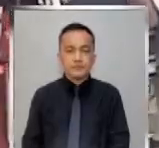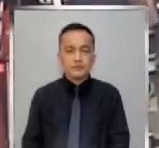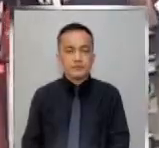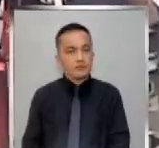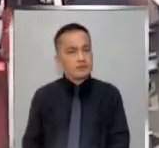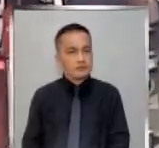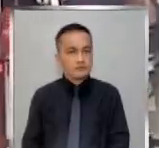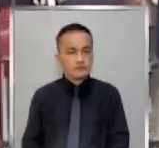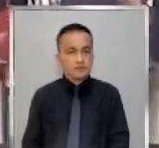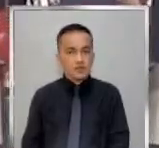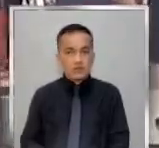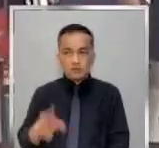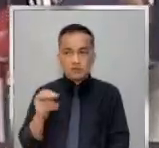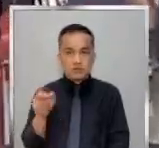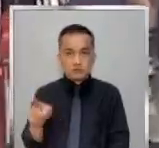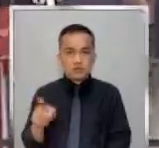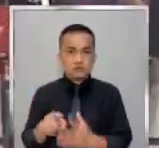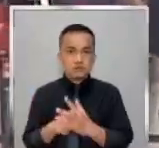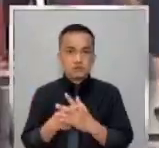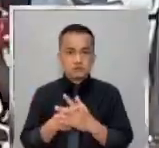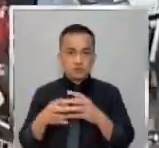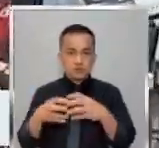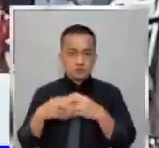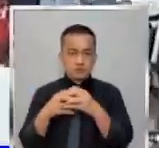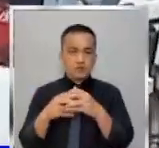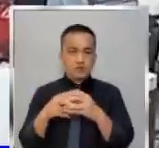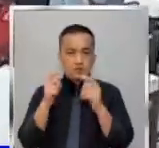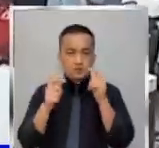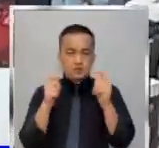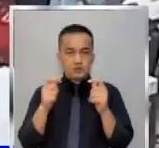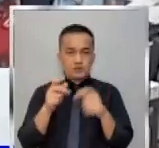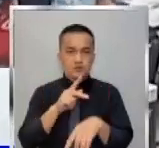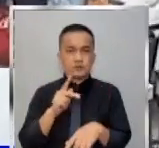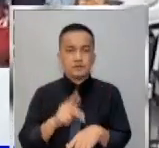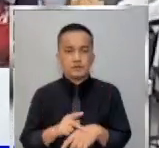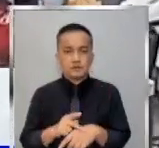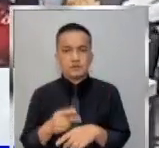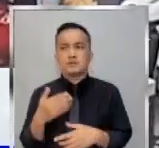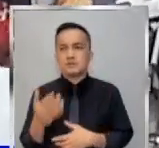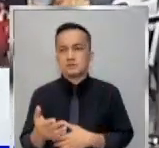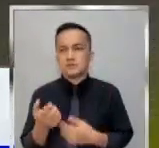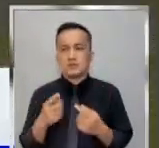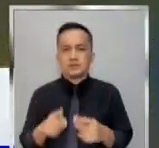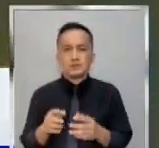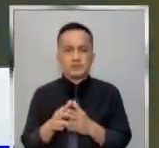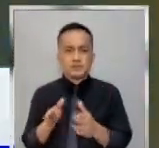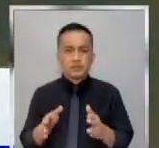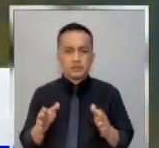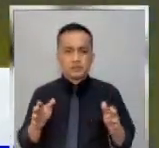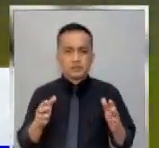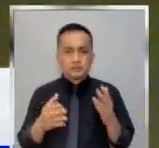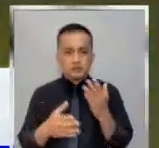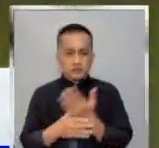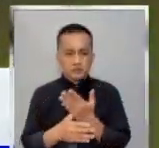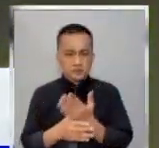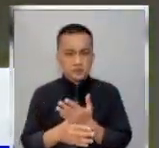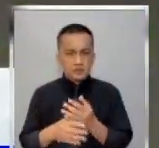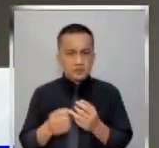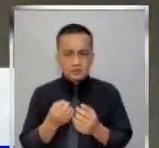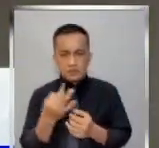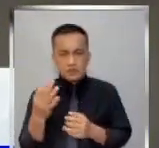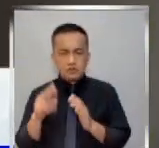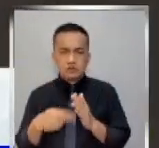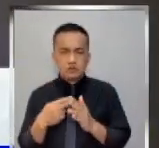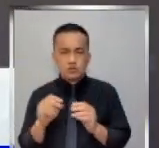Kung kailan pa naman nagsisimulang bumangon ang turismo sa Pilipinas, saka nangyari ang malaking aberya. Ilang oras kahapon, walang